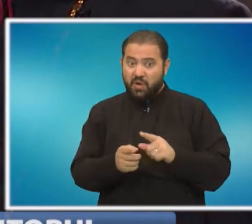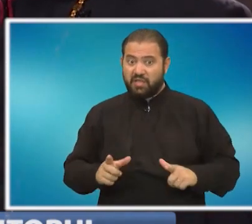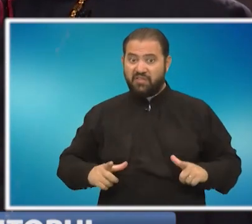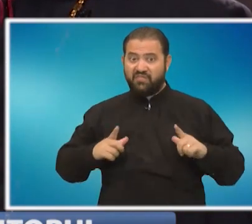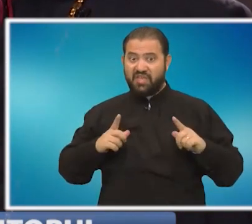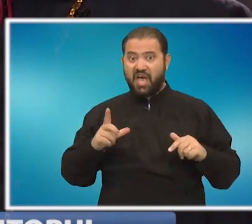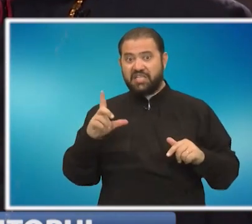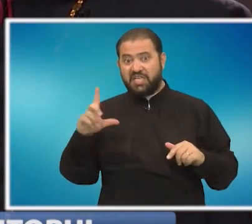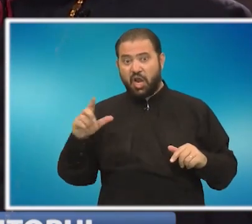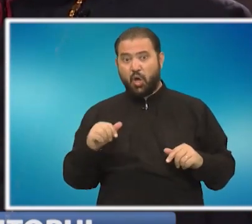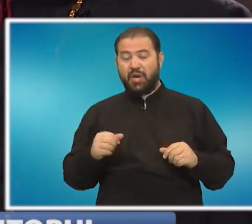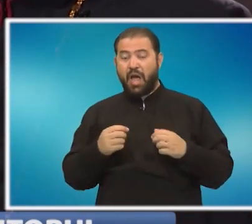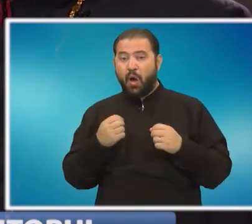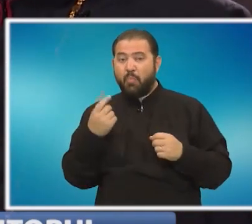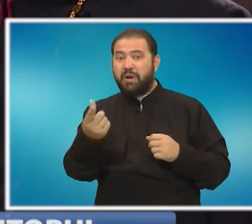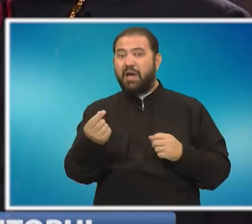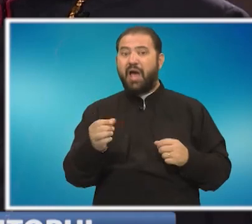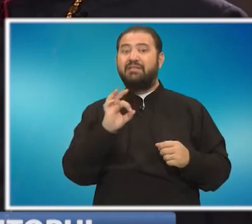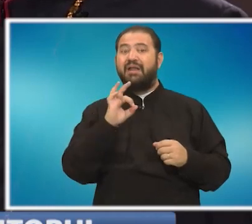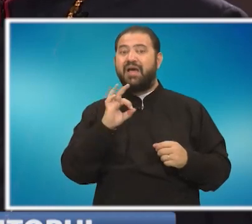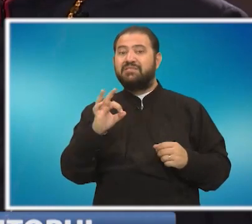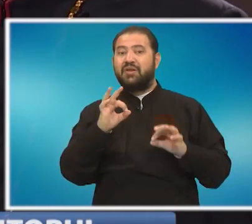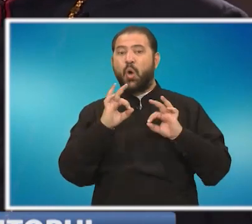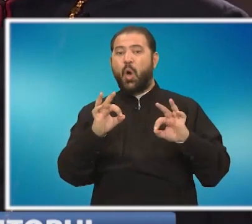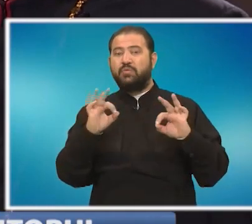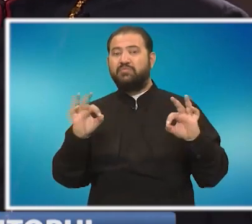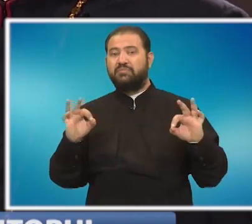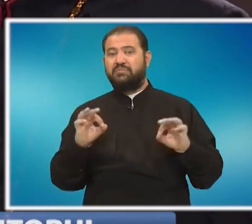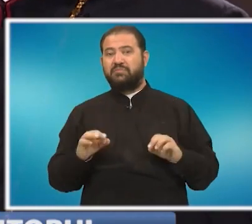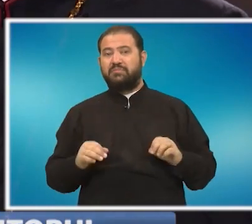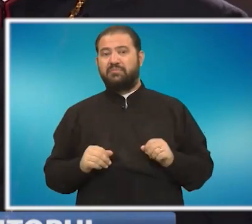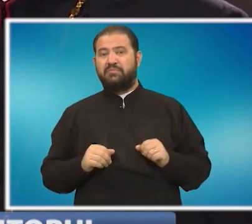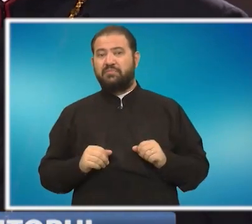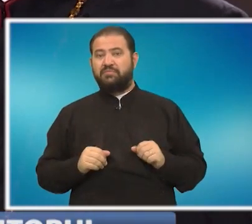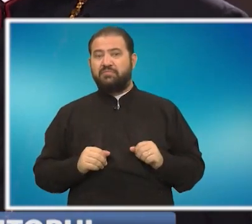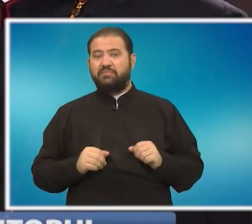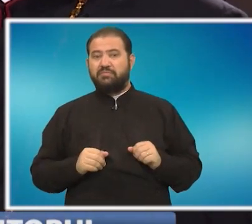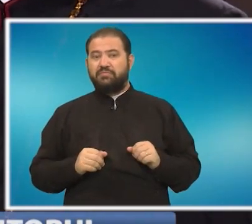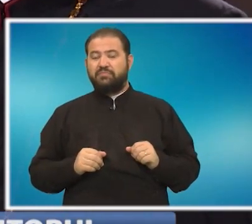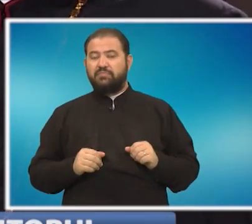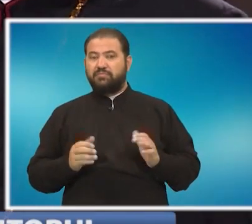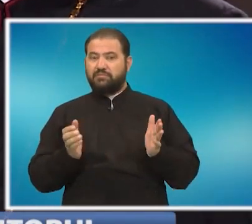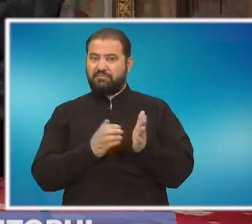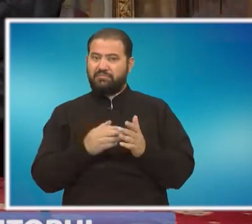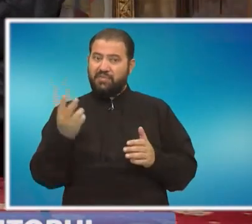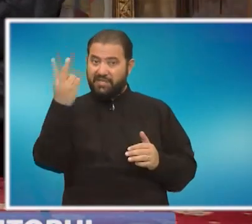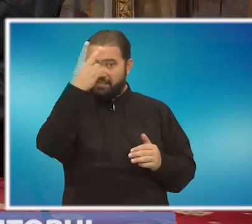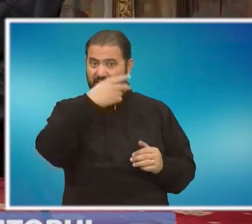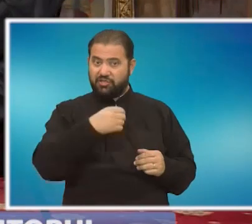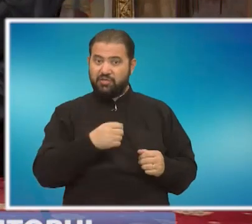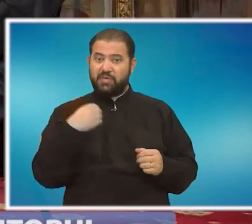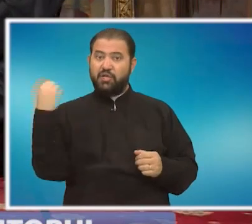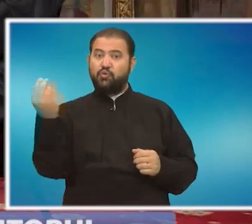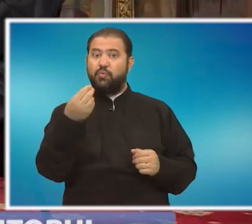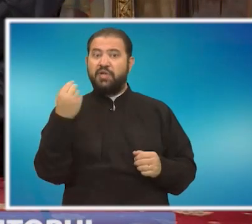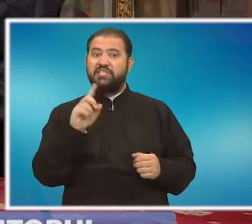și simplu au pornit de la zero, au rupt-o cu viața de dinainte,